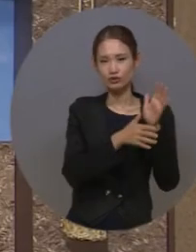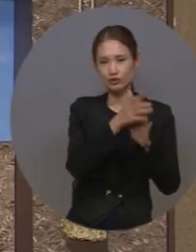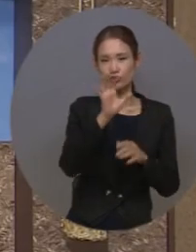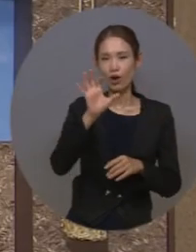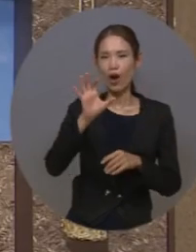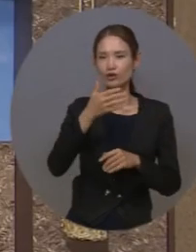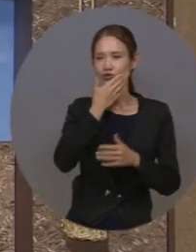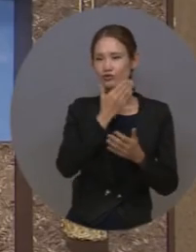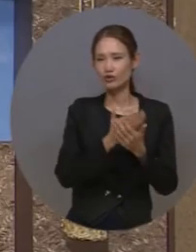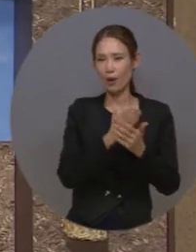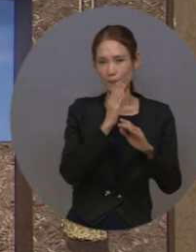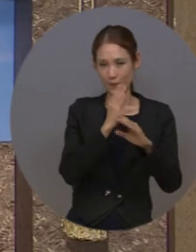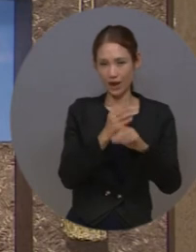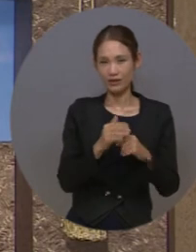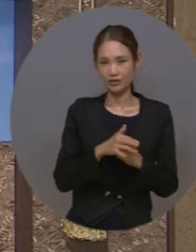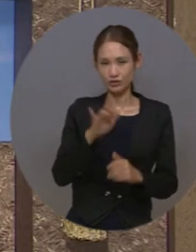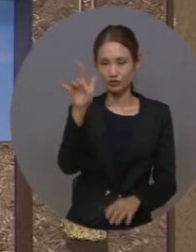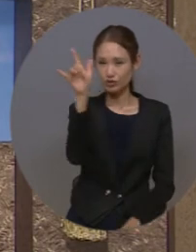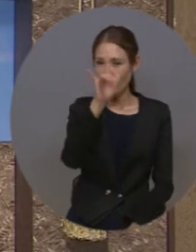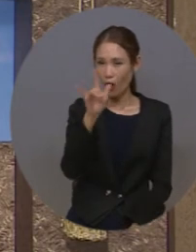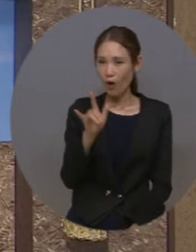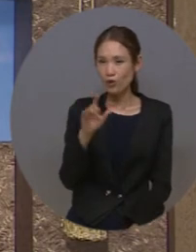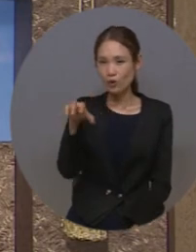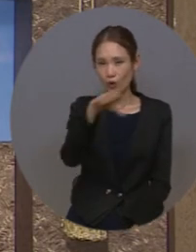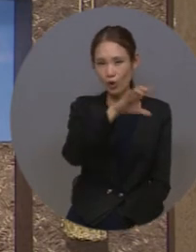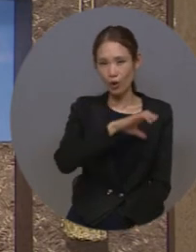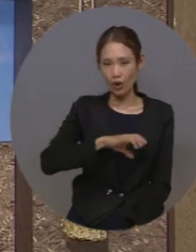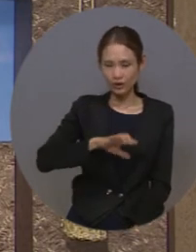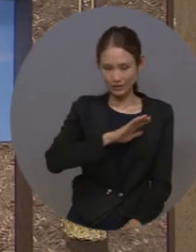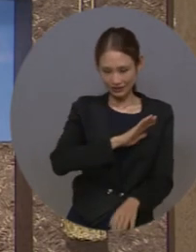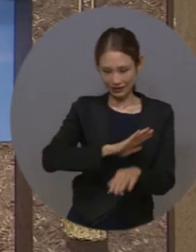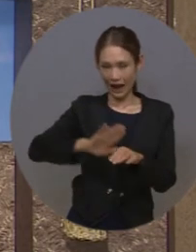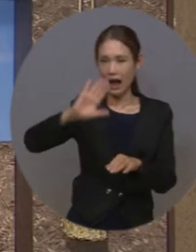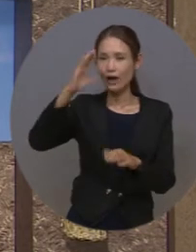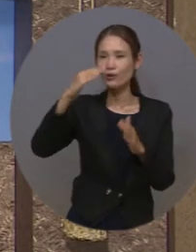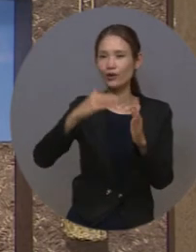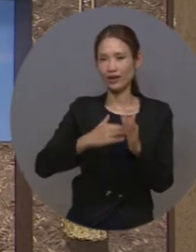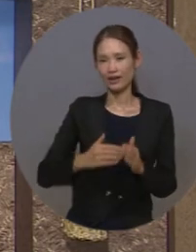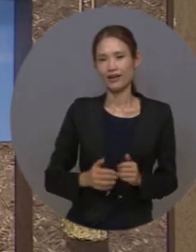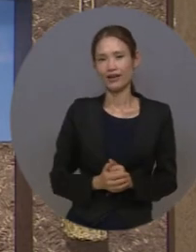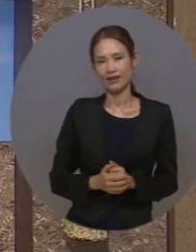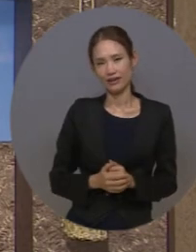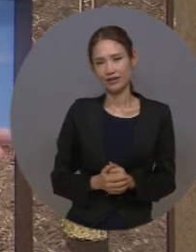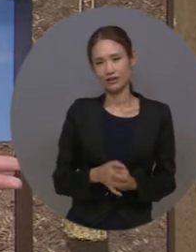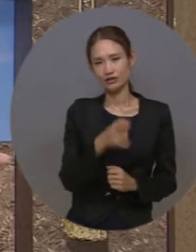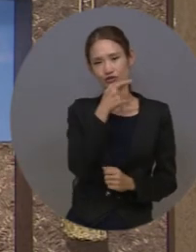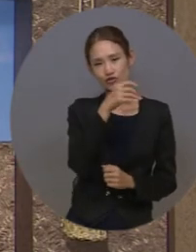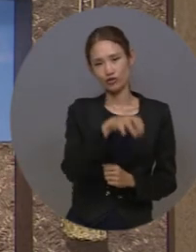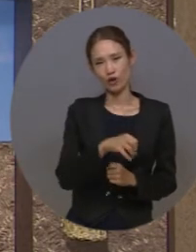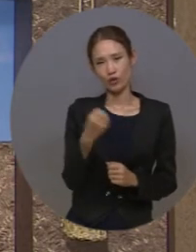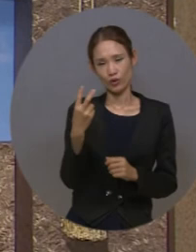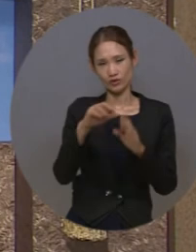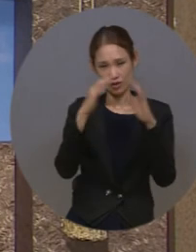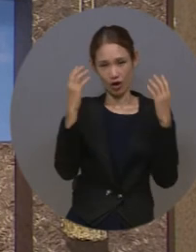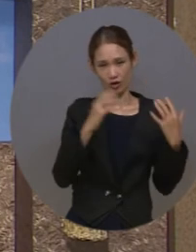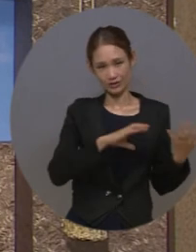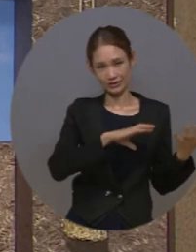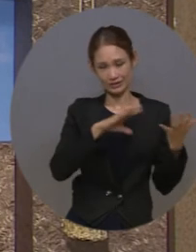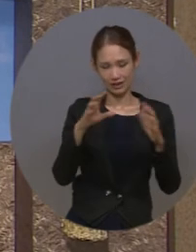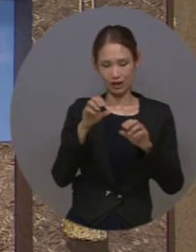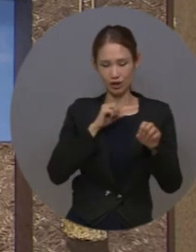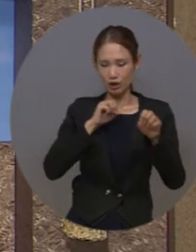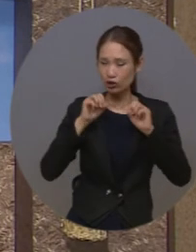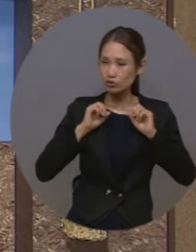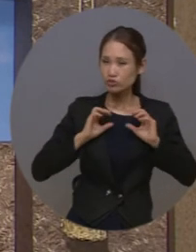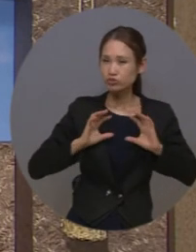화장실의 메카가 돼지고 전국에 어디 가든지 화장실이 정말 잘 돼 있어요. 이것이 수원뿐만 아니라 뭐 전 세계로